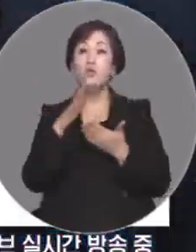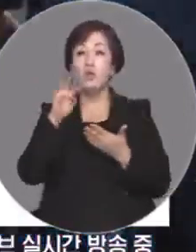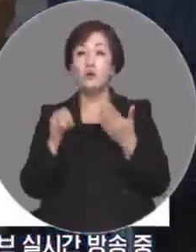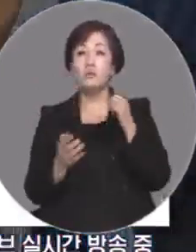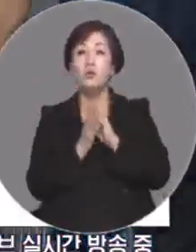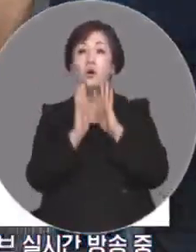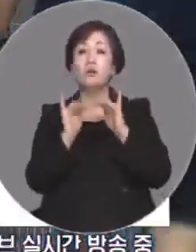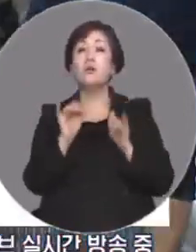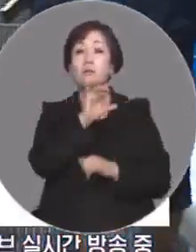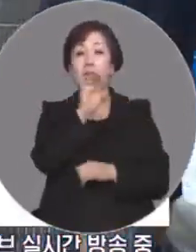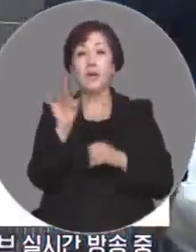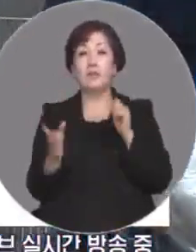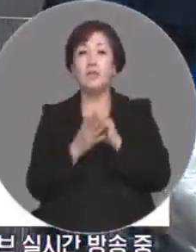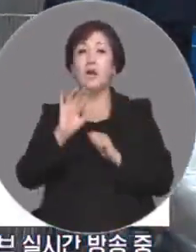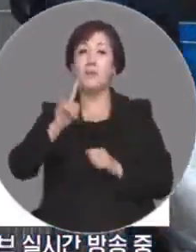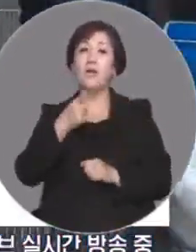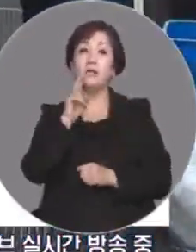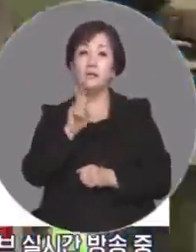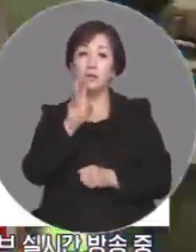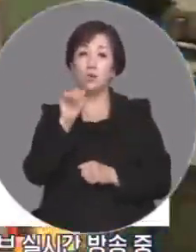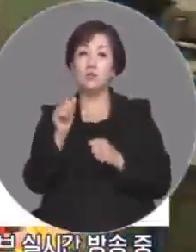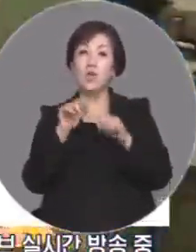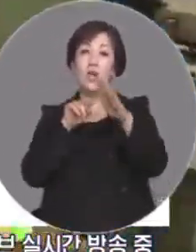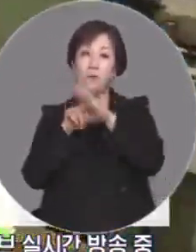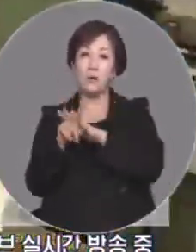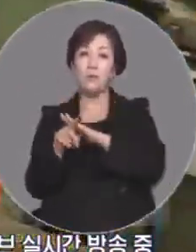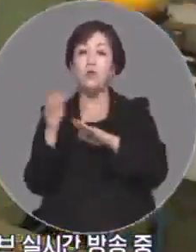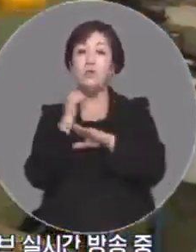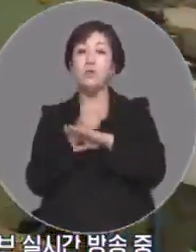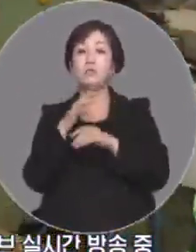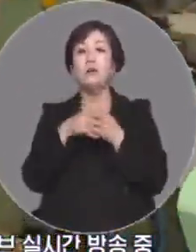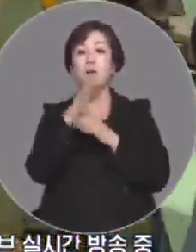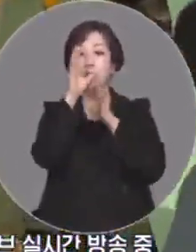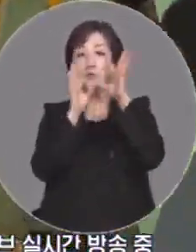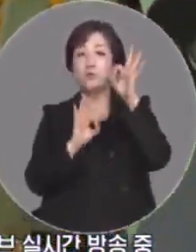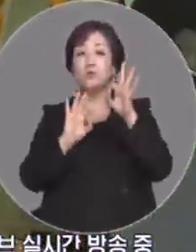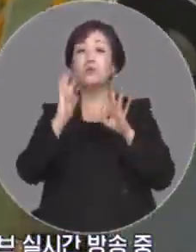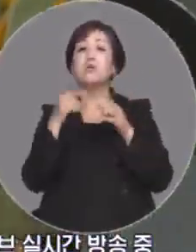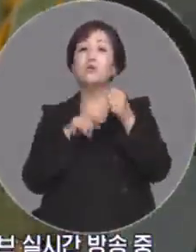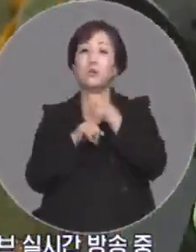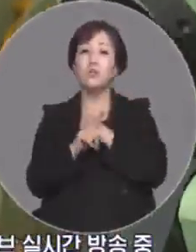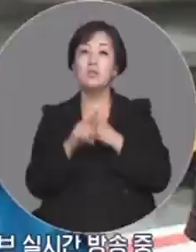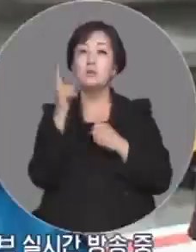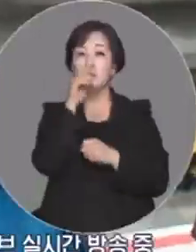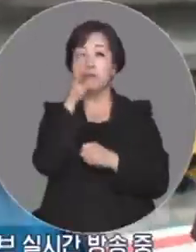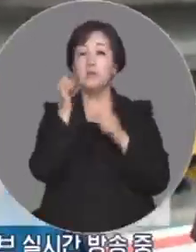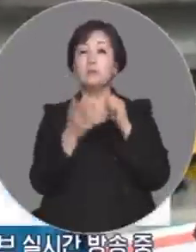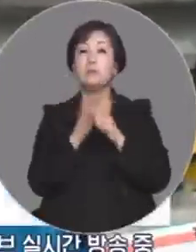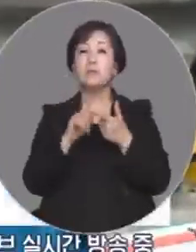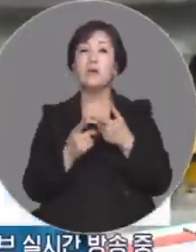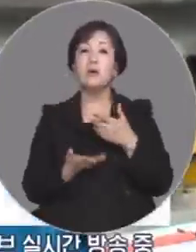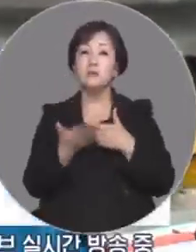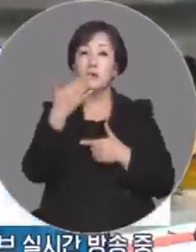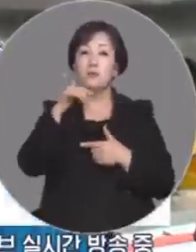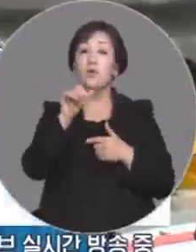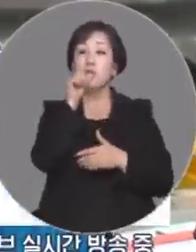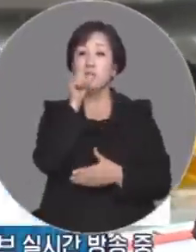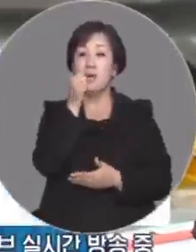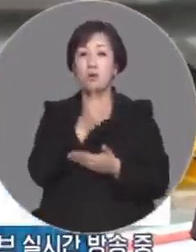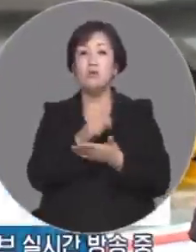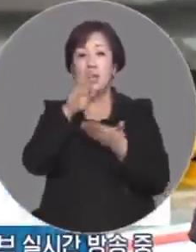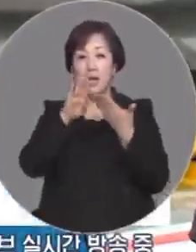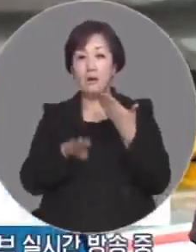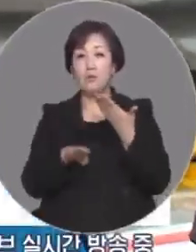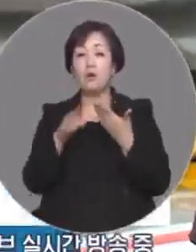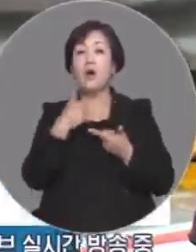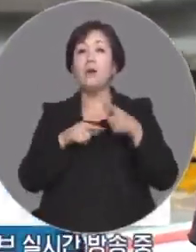울산 지역 제조업체 120여 곳을 방문해 사고 위험 요소를 점검했습니다. 상부에 있는 구명이 하부로